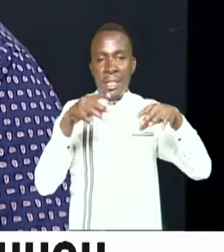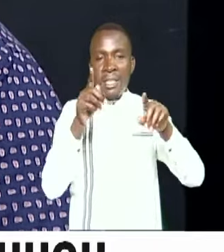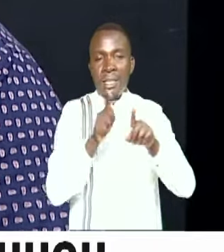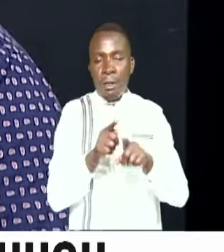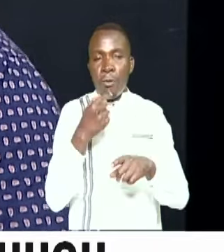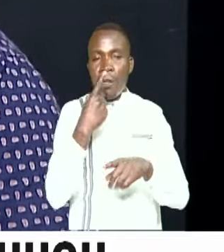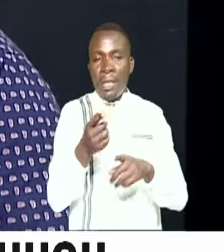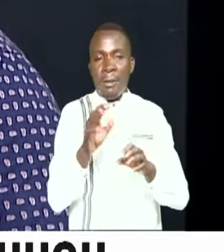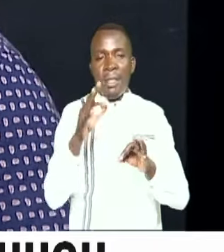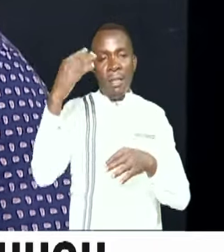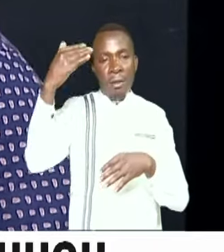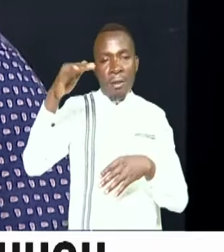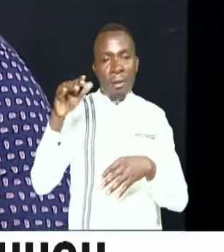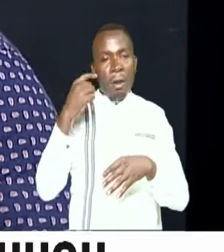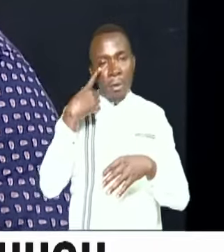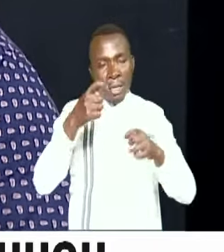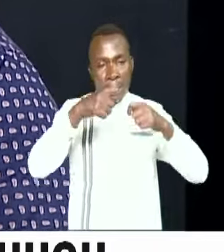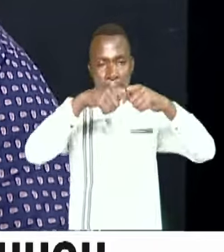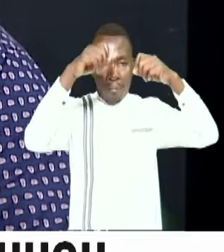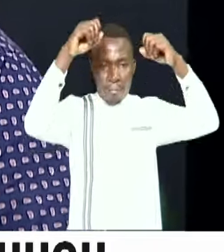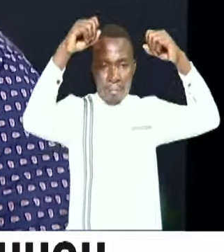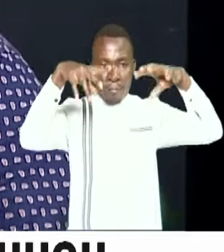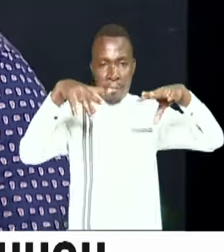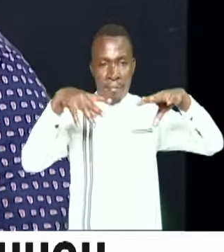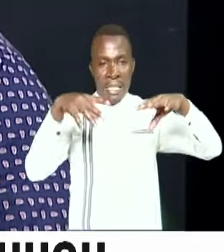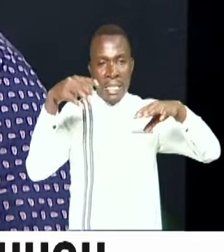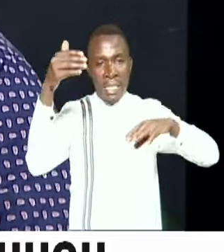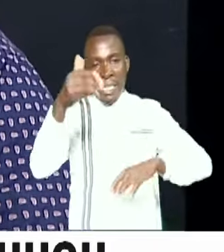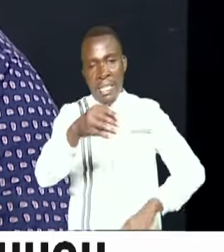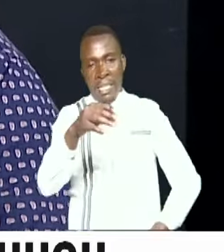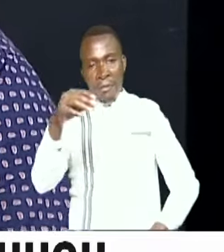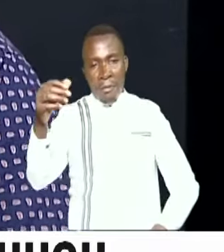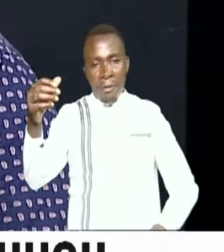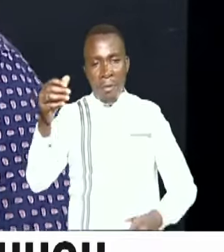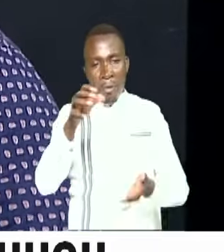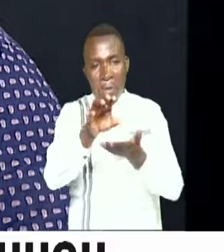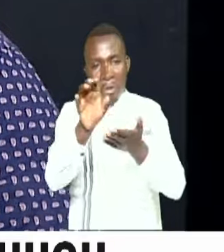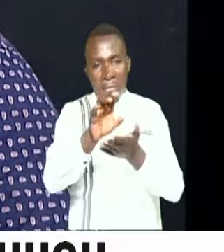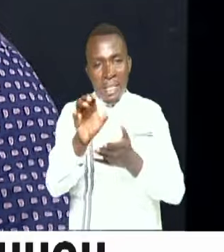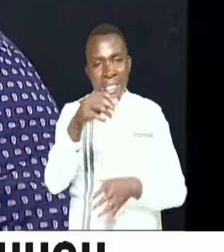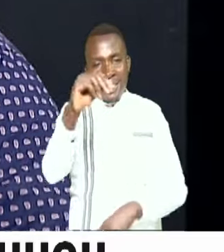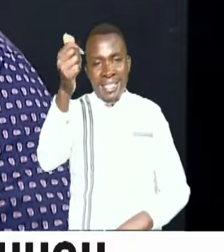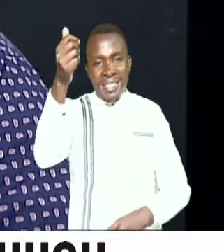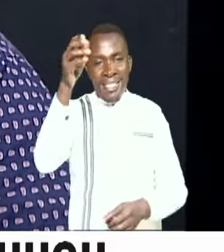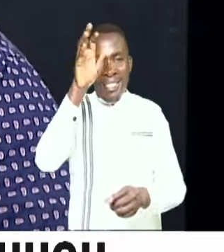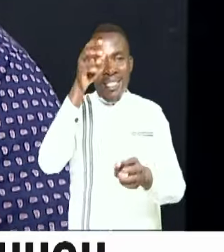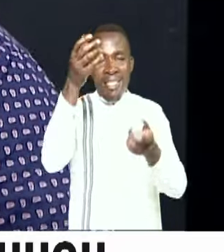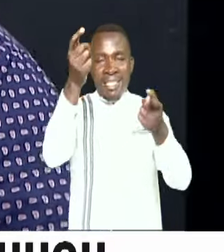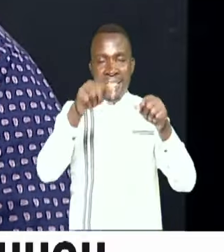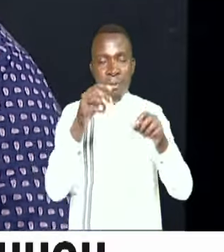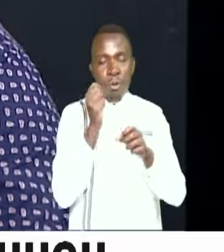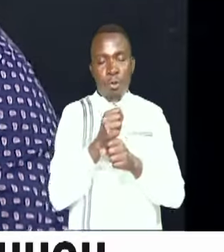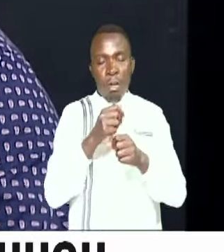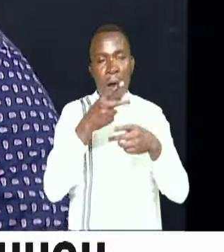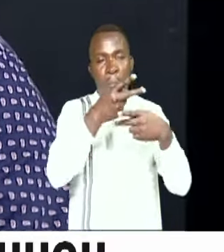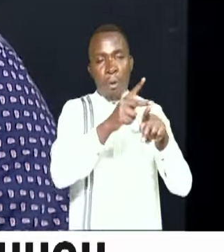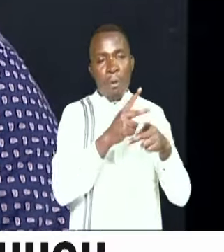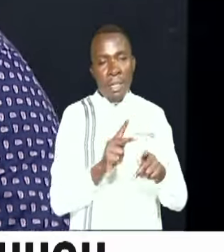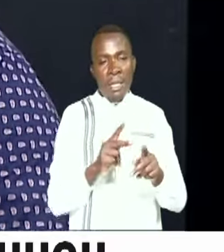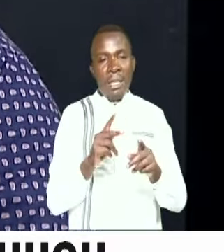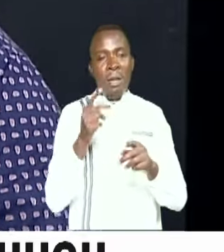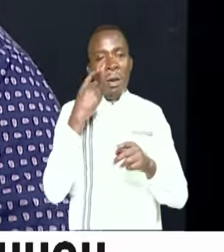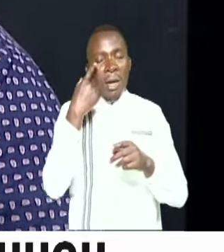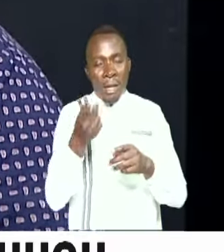bintu birahenza usanga umuriro nuba hari cost zindi zijya mu gukora product wo kareba product